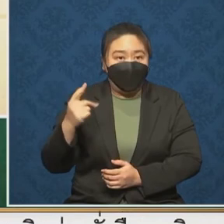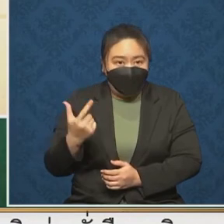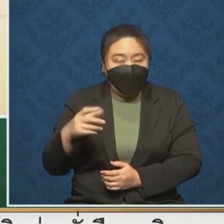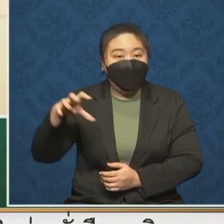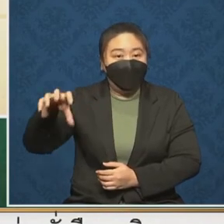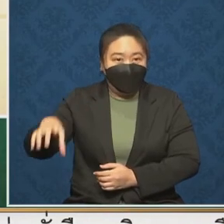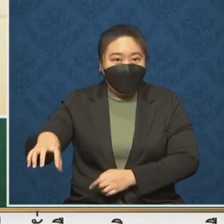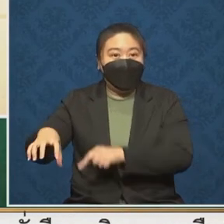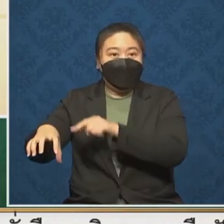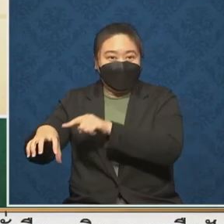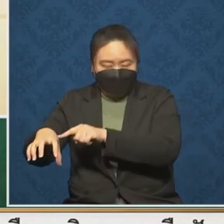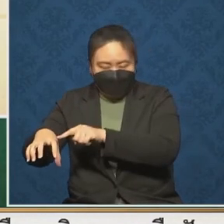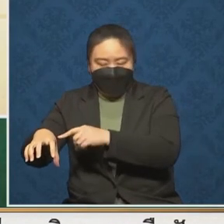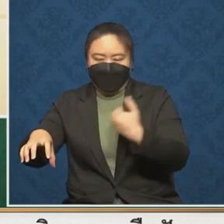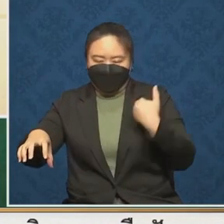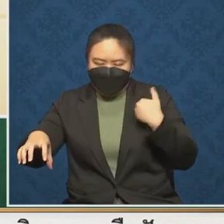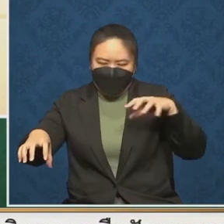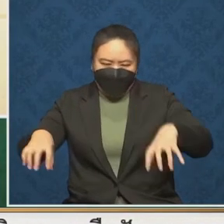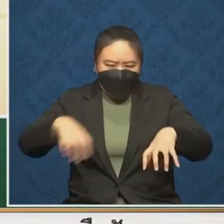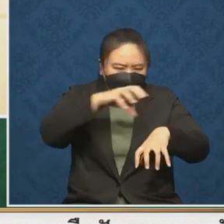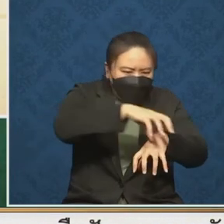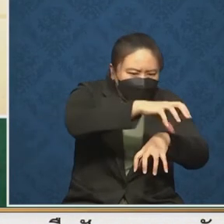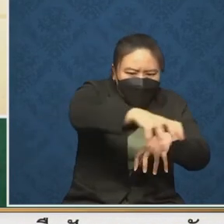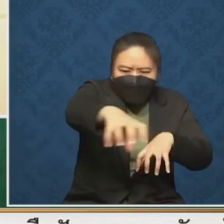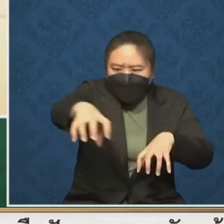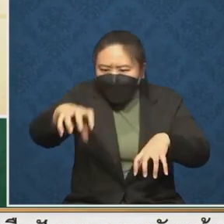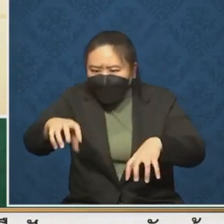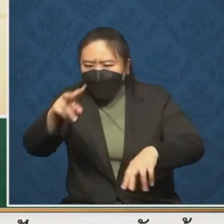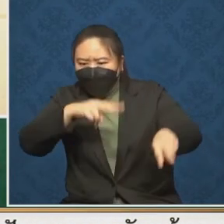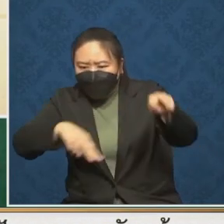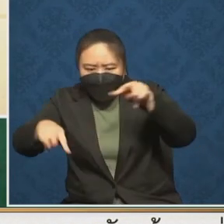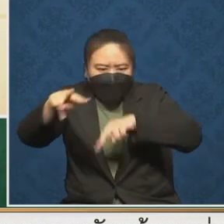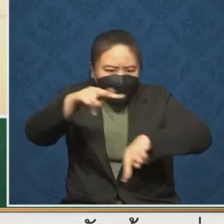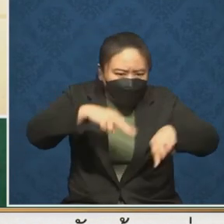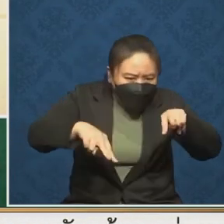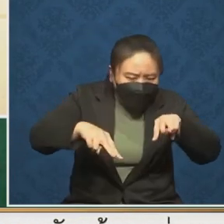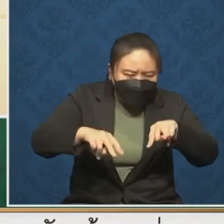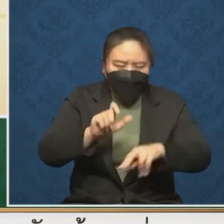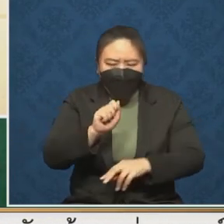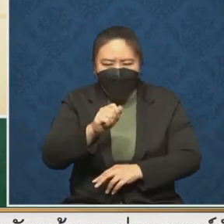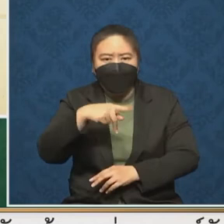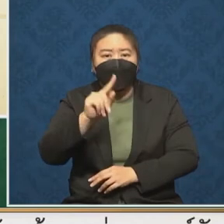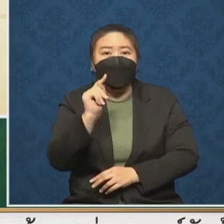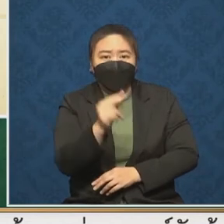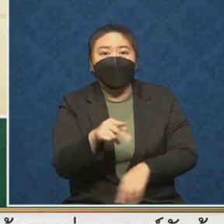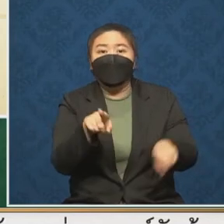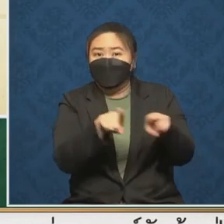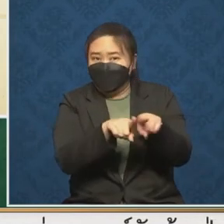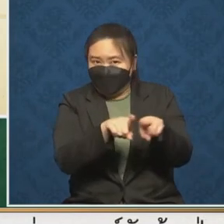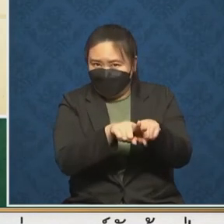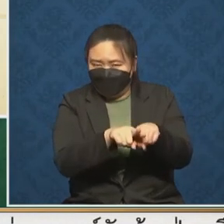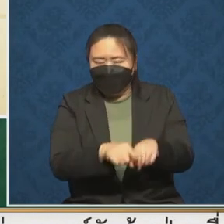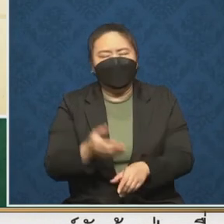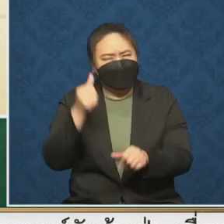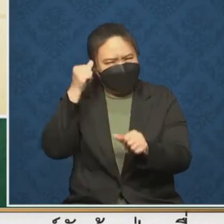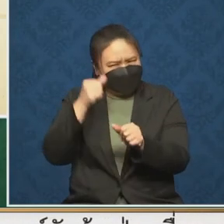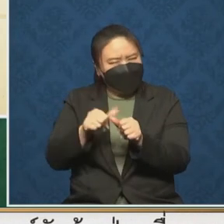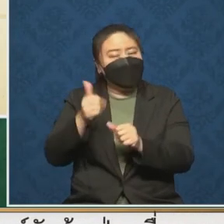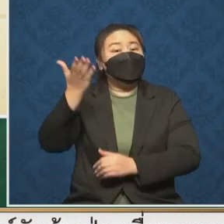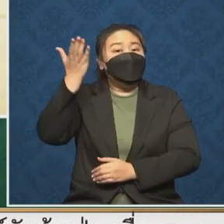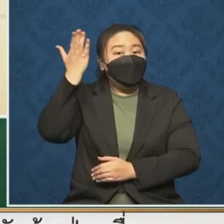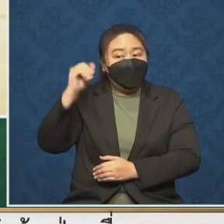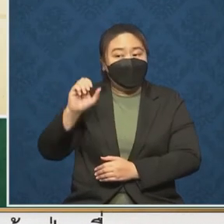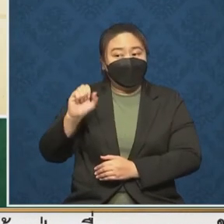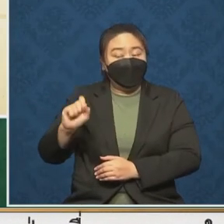อบหลายหน่วยรวมทั้งองค์กรปกครองส่วนท้องถิ่นถ้าผมจำไม่ผิดนะครับสตง.เคยตรวจสอบองค์กรปกครองท้อง